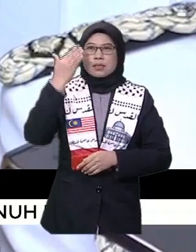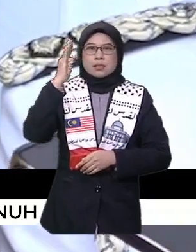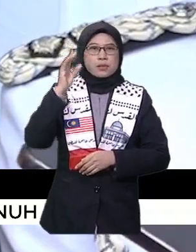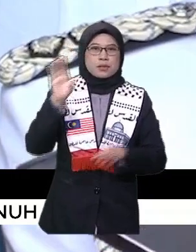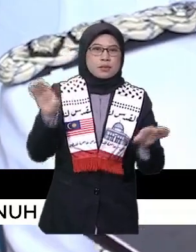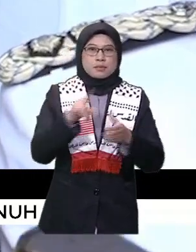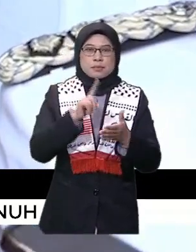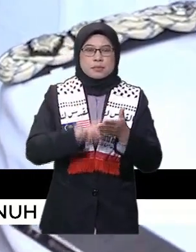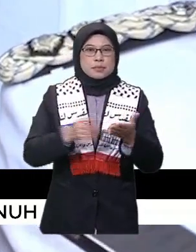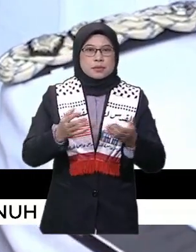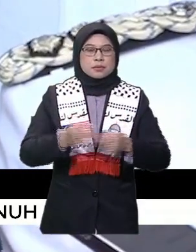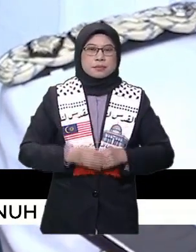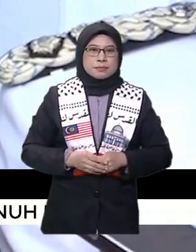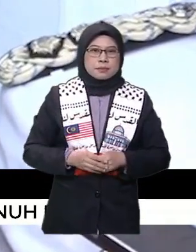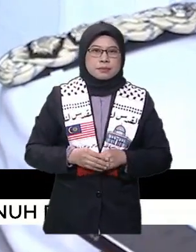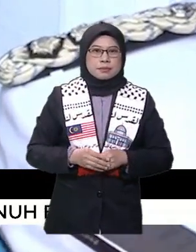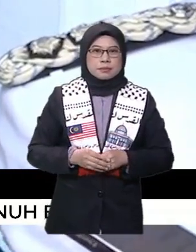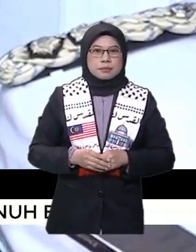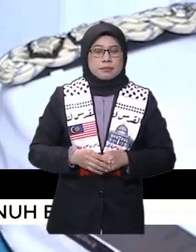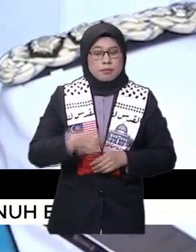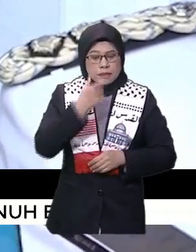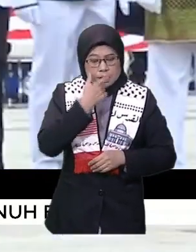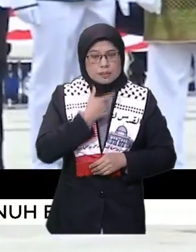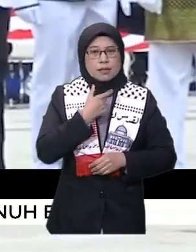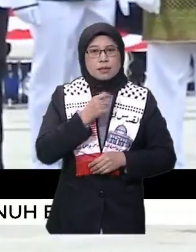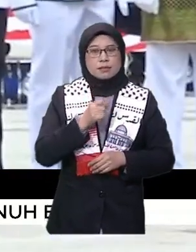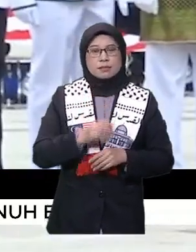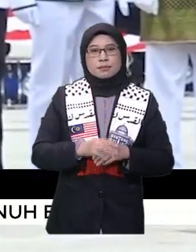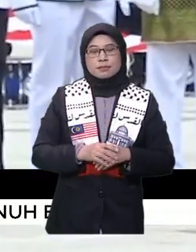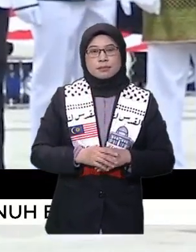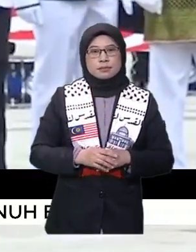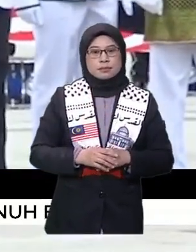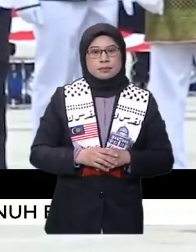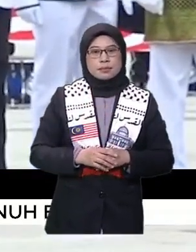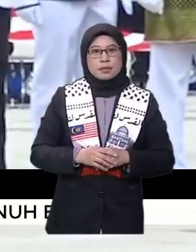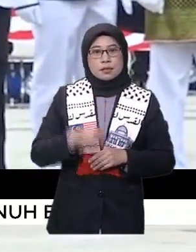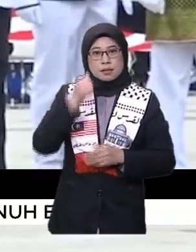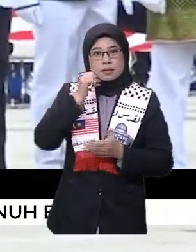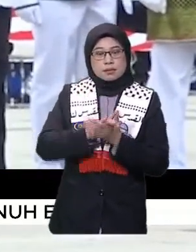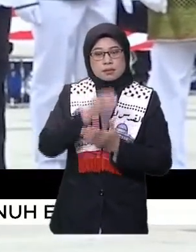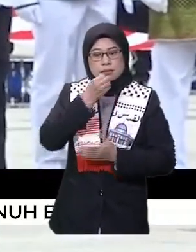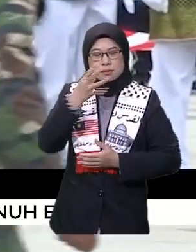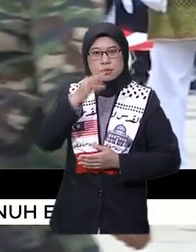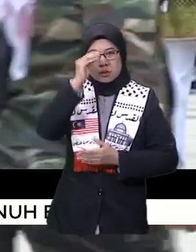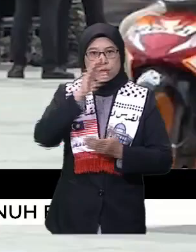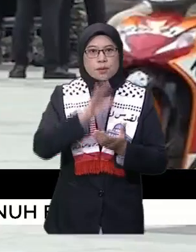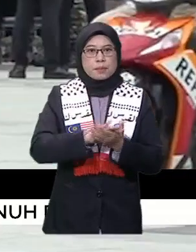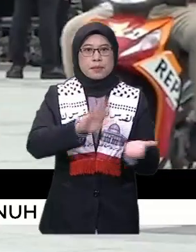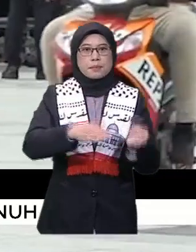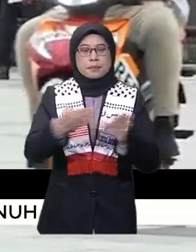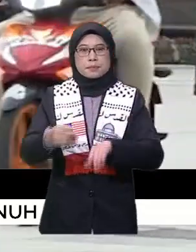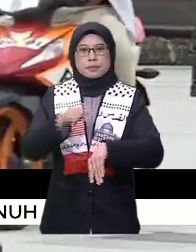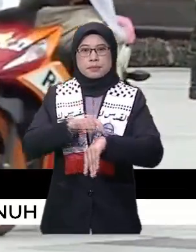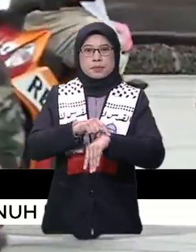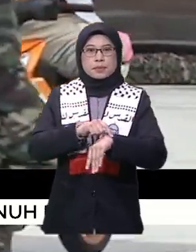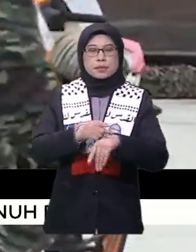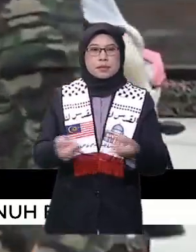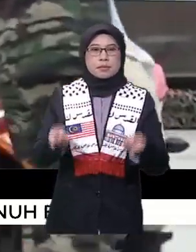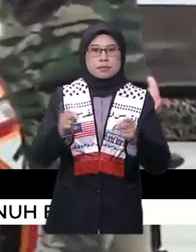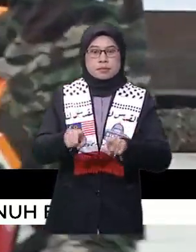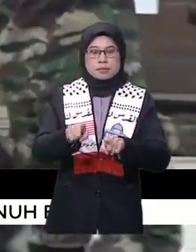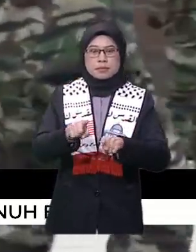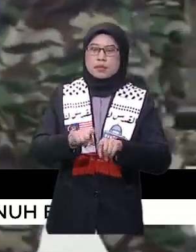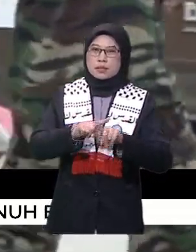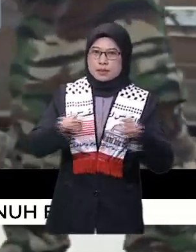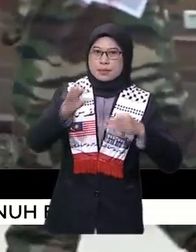buat apa. Sedih juga. Maligarani berkata meskipun suaminya terkorban dalam kejadian hitam itu,